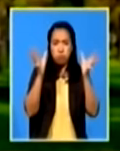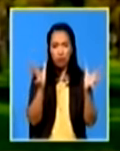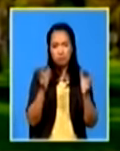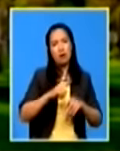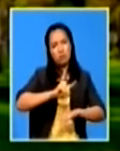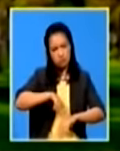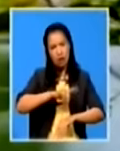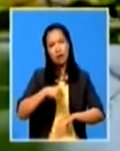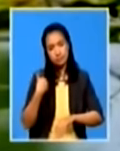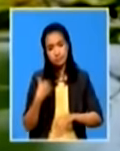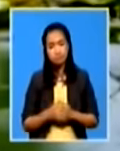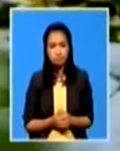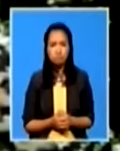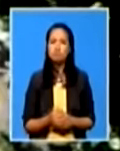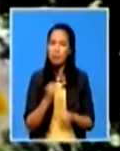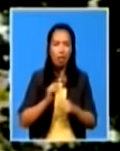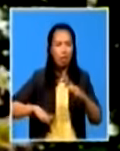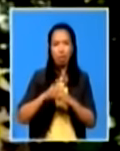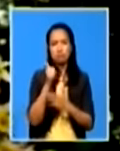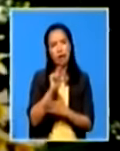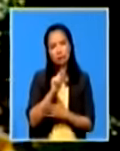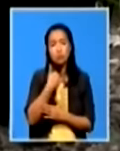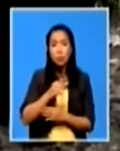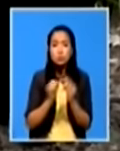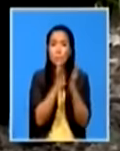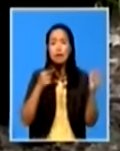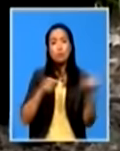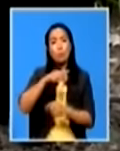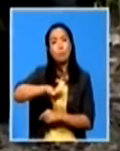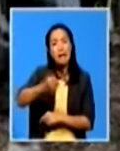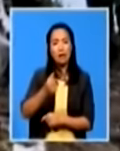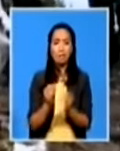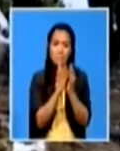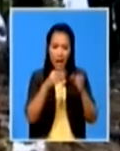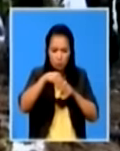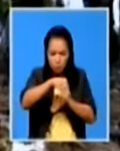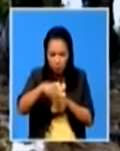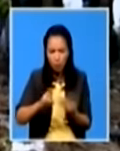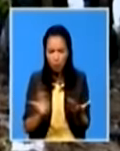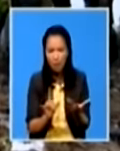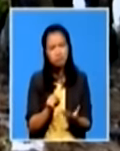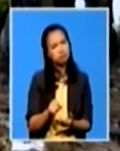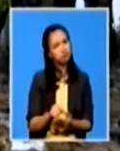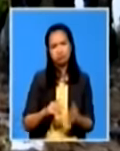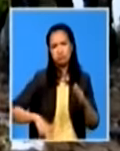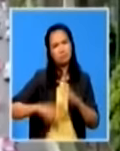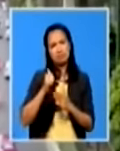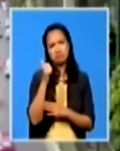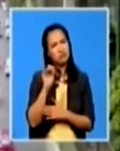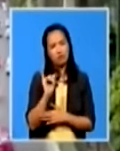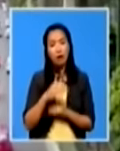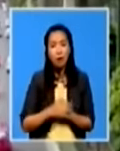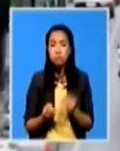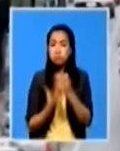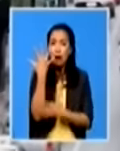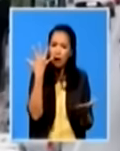นะมีทั้งเรื่องของไม่สำเร็จเรื่องการดูแลต้นไม้ในเมืองการปลูกป่าที่มีคุณภาพนะครับ โดยเฉพาะยิ่งในเรื่องของการตัด